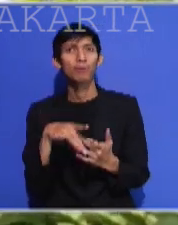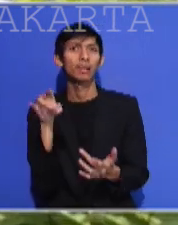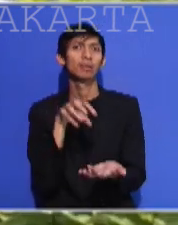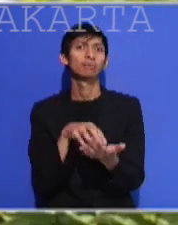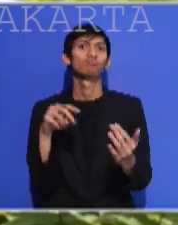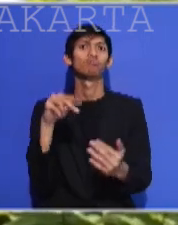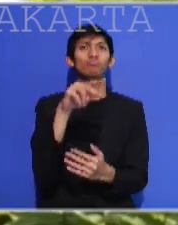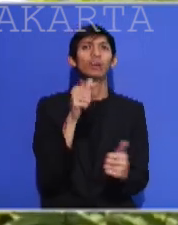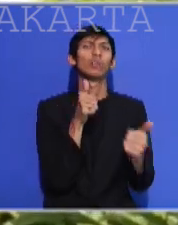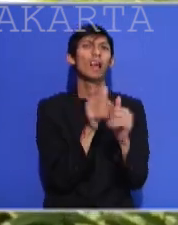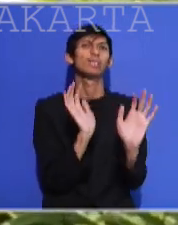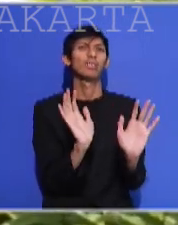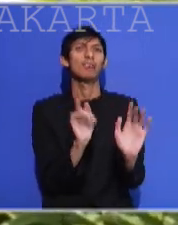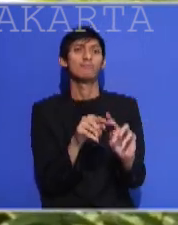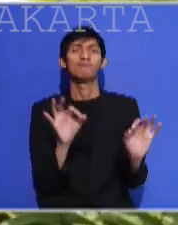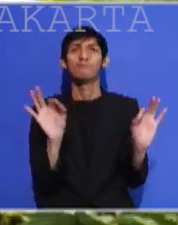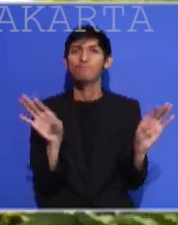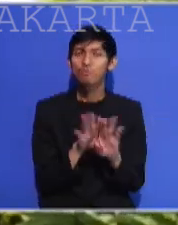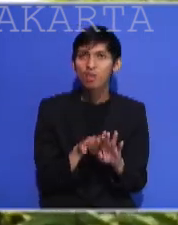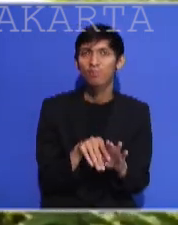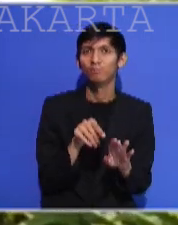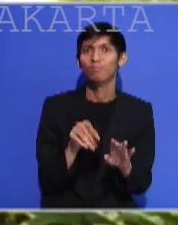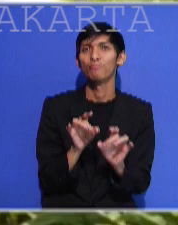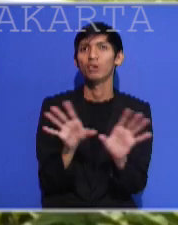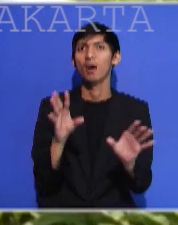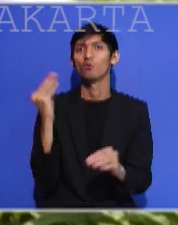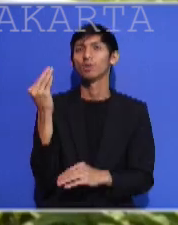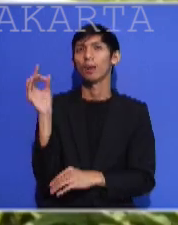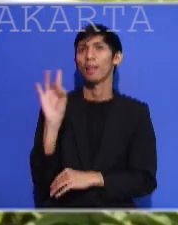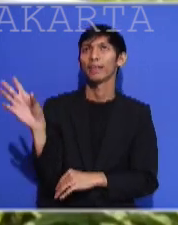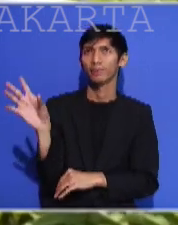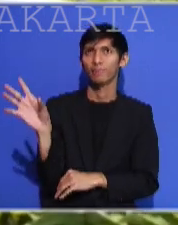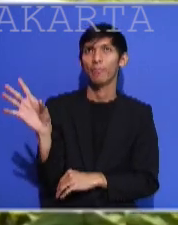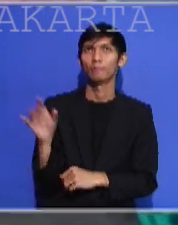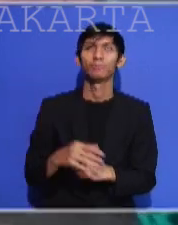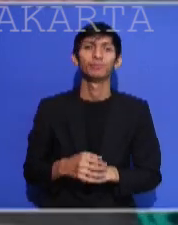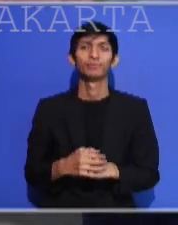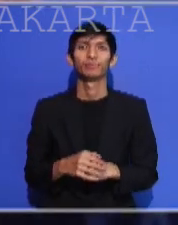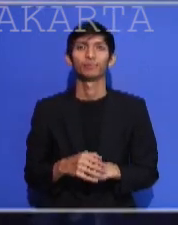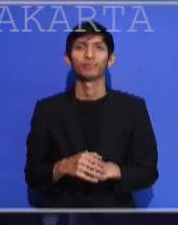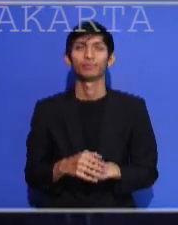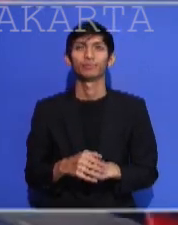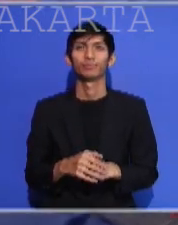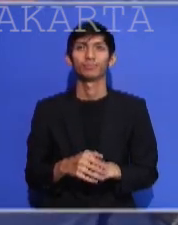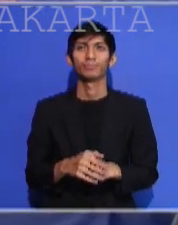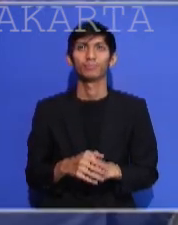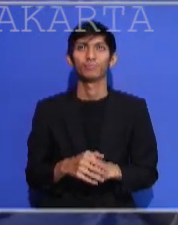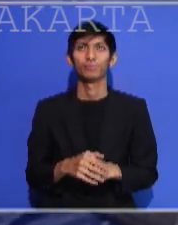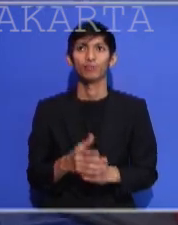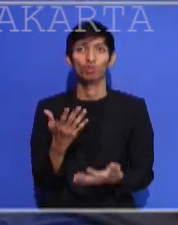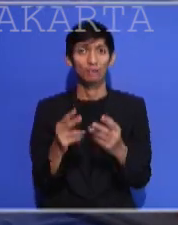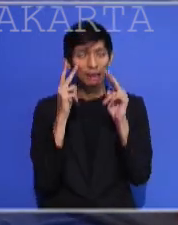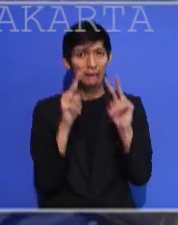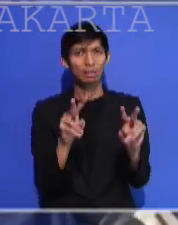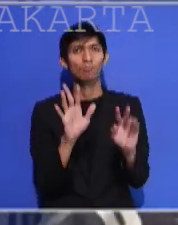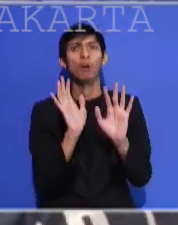soalnya enggak terlalu jauh kayak wisata lain gitu mau pemandangannya S kalau sini bagus itu meski nampak ramai